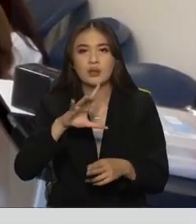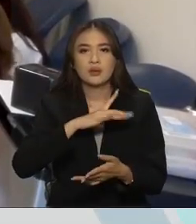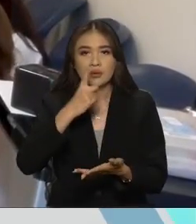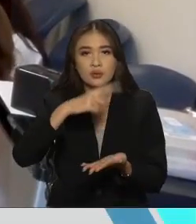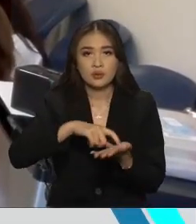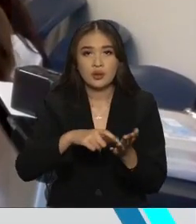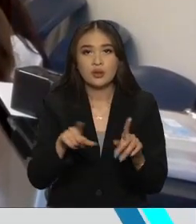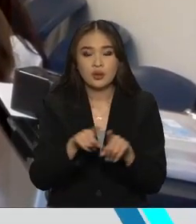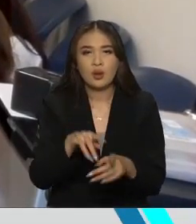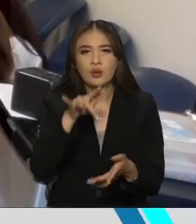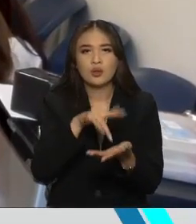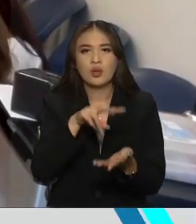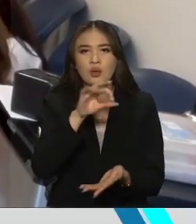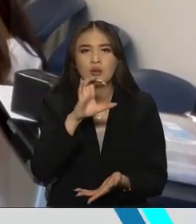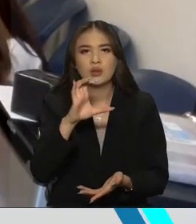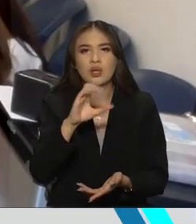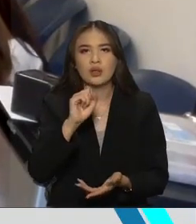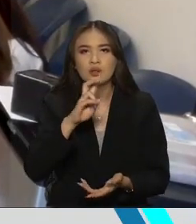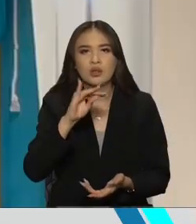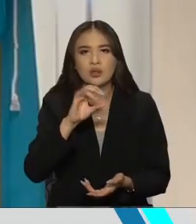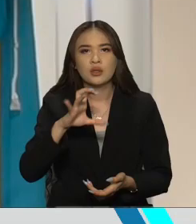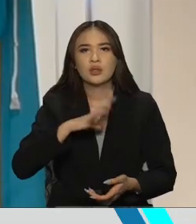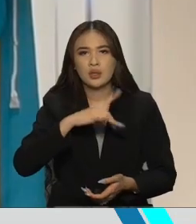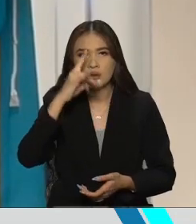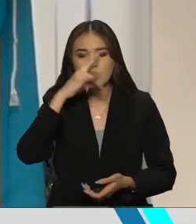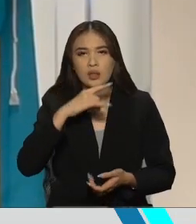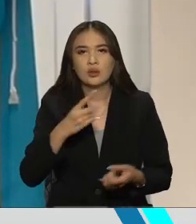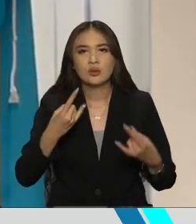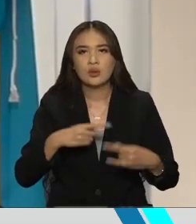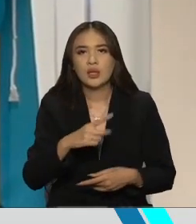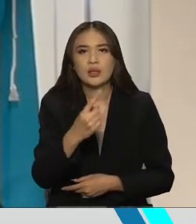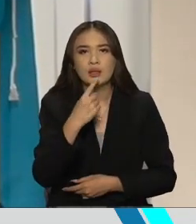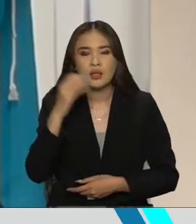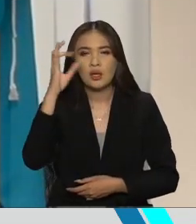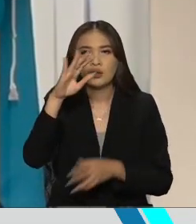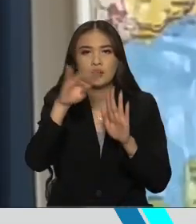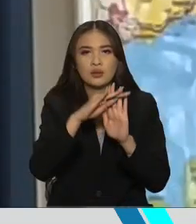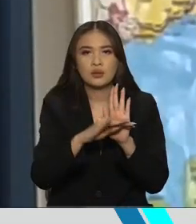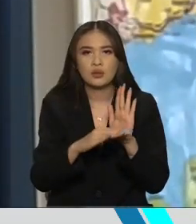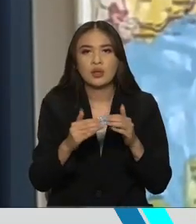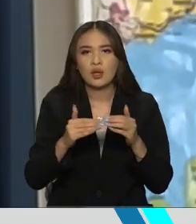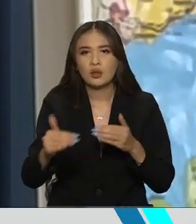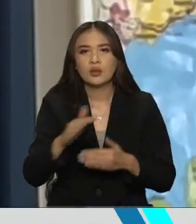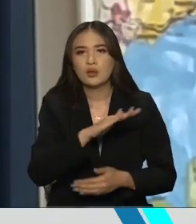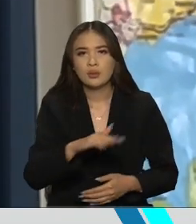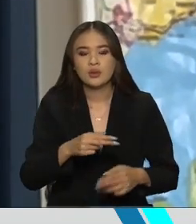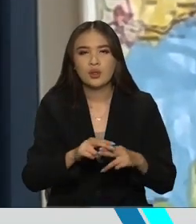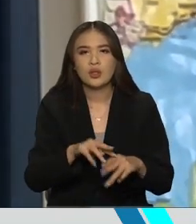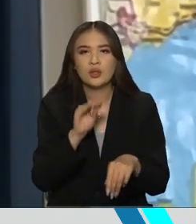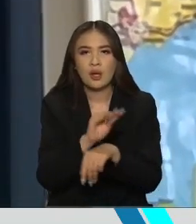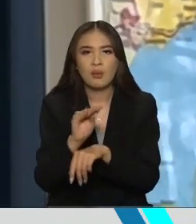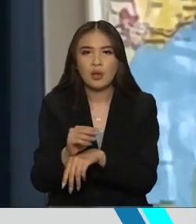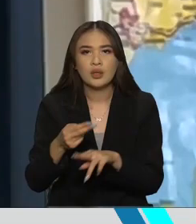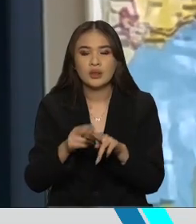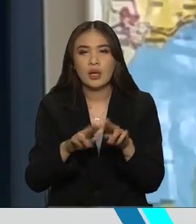да, орталық Лос-Анджелес қазақтарының туған тіл, мәдениет пен салт-дәстүрден тым алыстап кетпеуіне үлкен үлес қосып отыр.